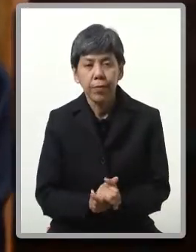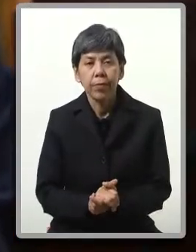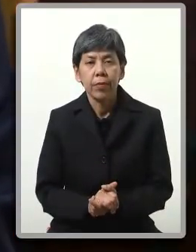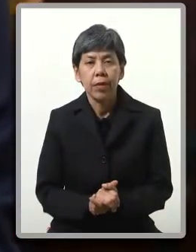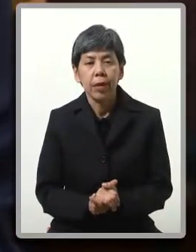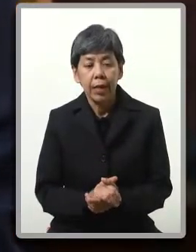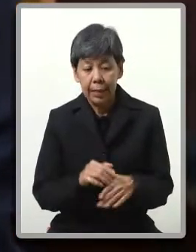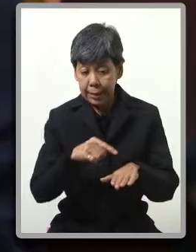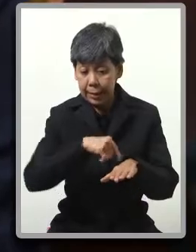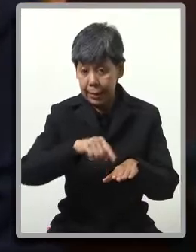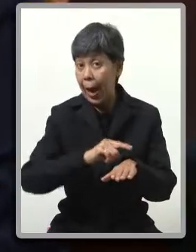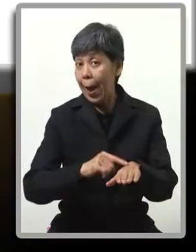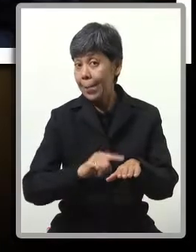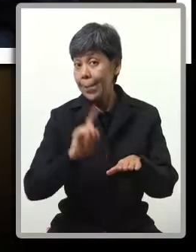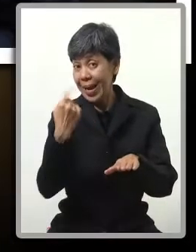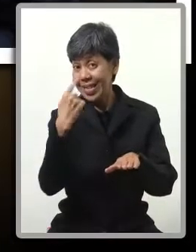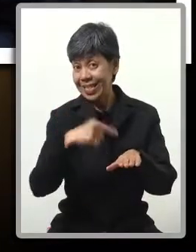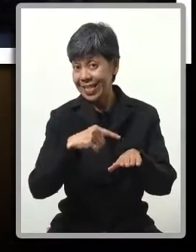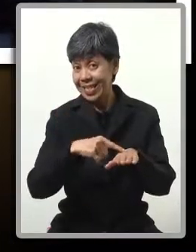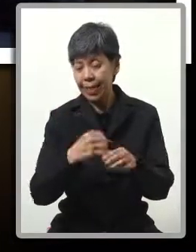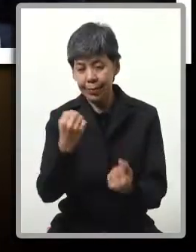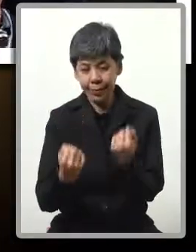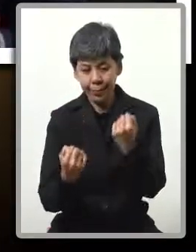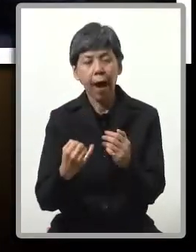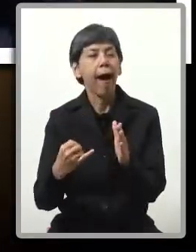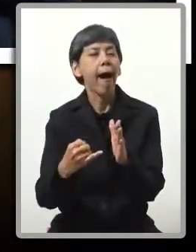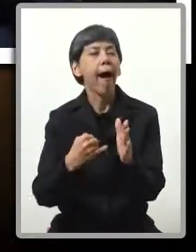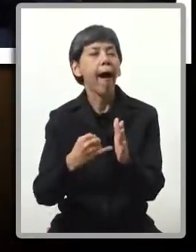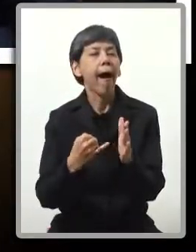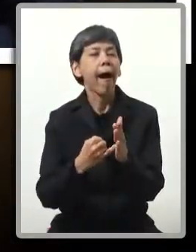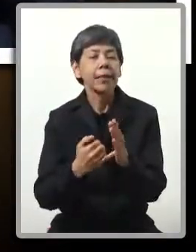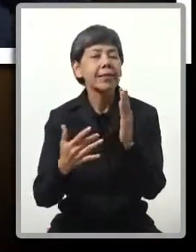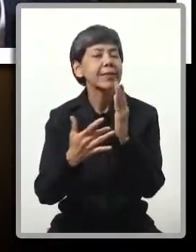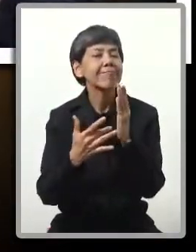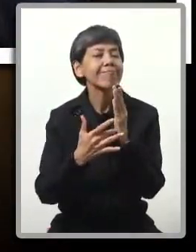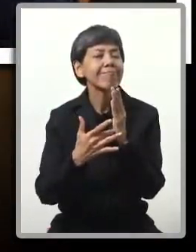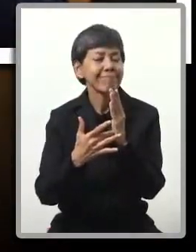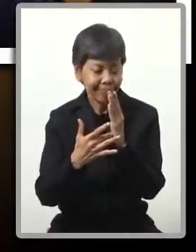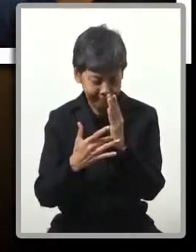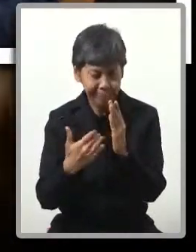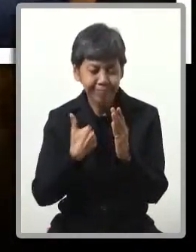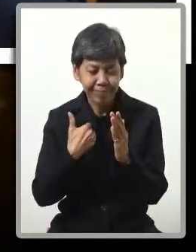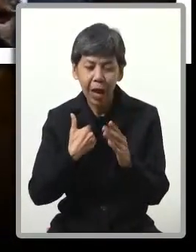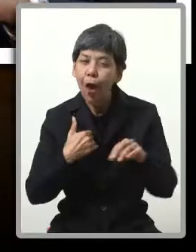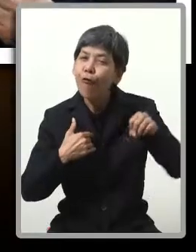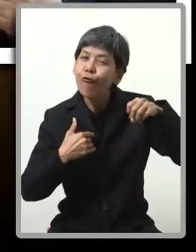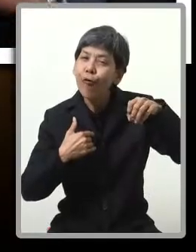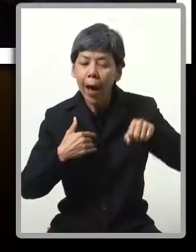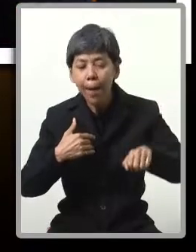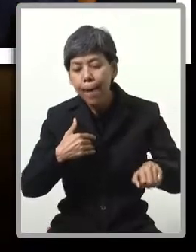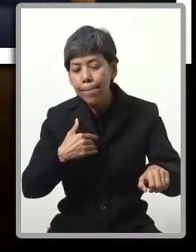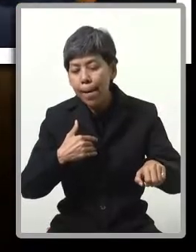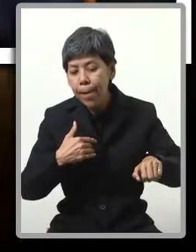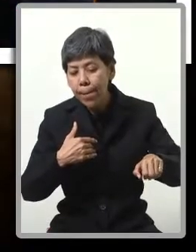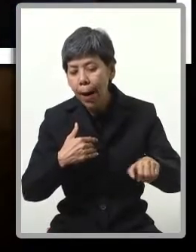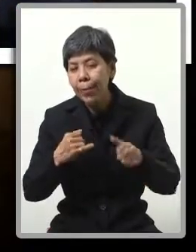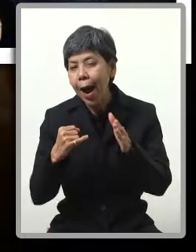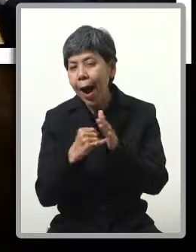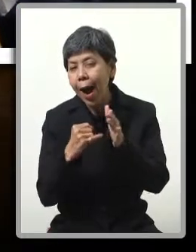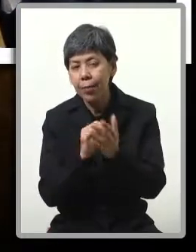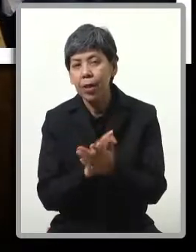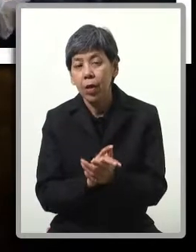าถ้ารถใหม่เนี่ยนะคนขับจะง่ายขึ้นเนื่องจากเทคโนโลยีมันง่ายมันกินเกียร์อัตโนมัติมันเบ